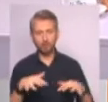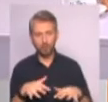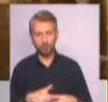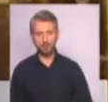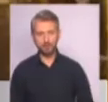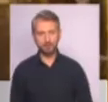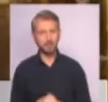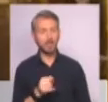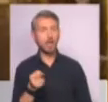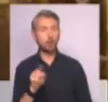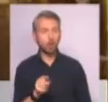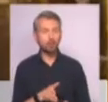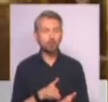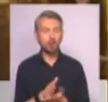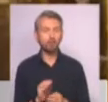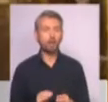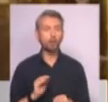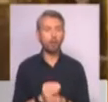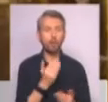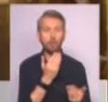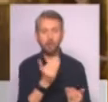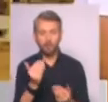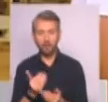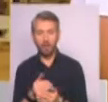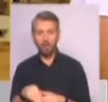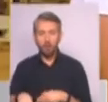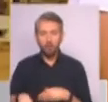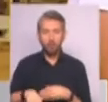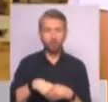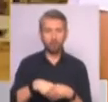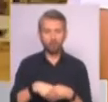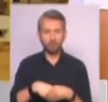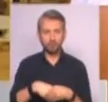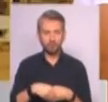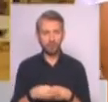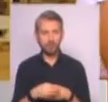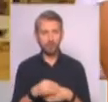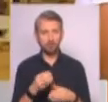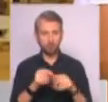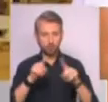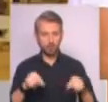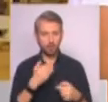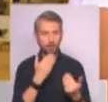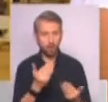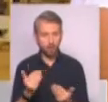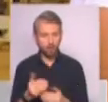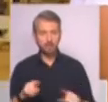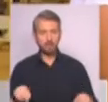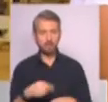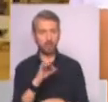відповідних зборів. І тоді шляхом додаткового опитування, додаючи до протоколу ще бюлетні опитування, створюється відповідне